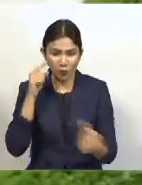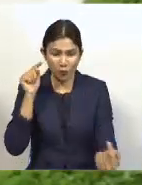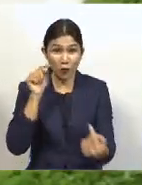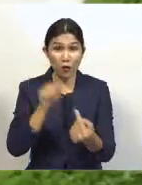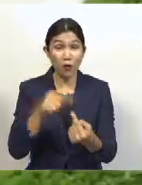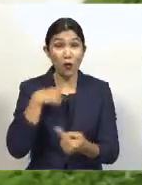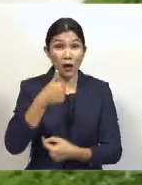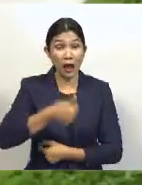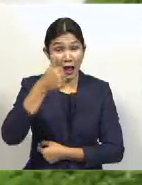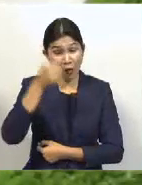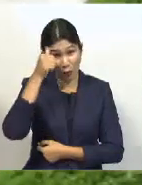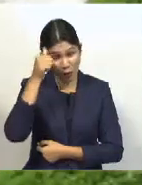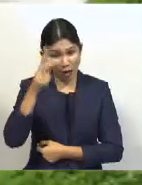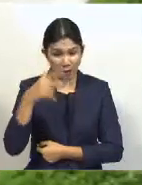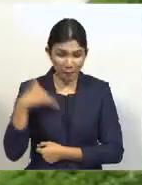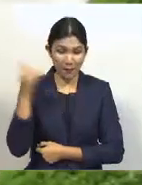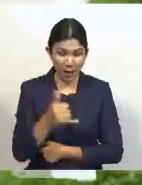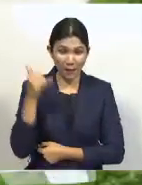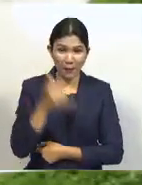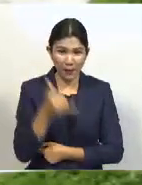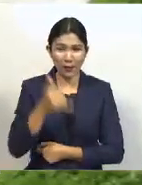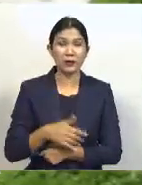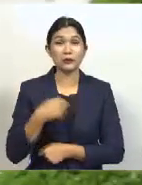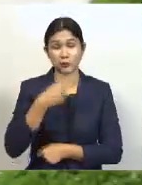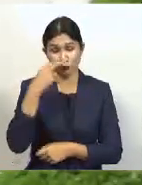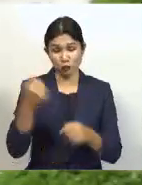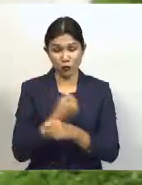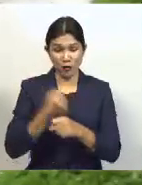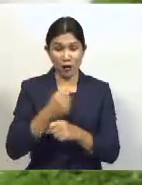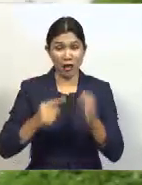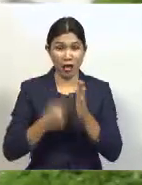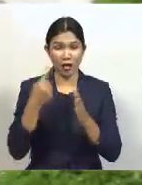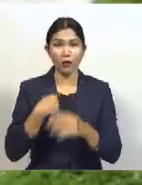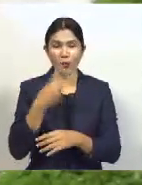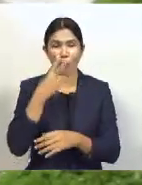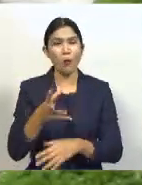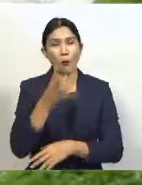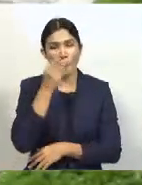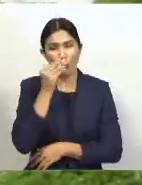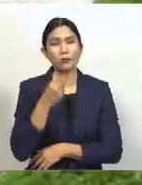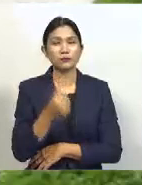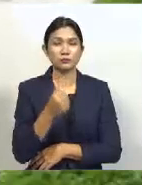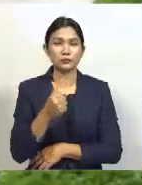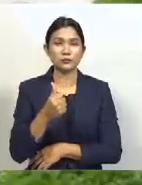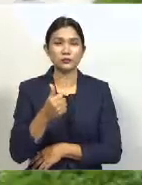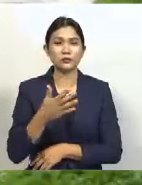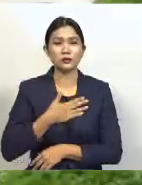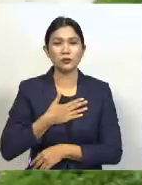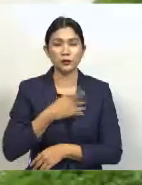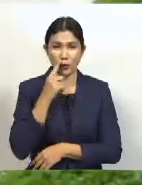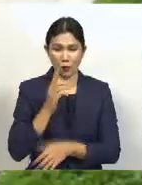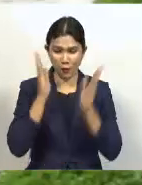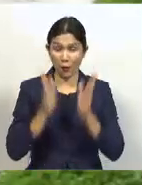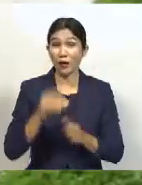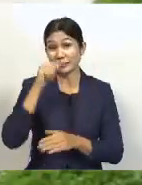วันที่มีเลยอะค่ะแล้วก็ได้ดูครั้งการซ้อมใหญ่ครั้งแรกก็รู้สึกปลื้มปิติมากในฐานะที่เราเป็นประช